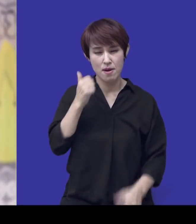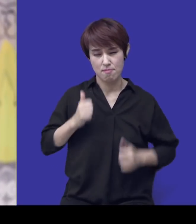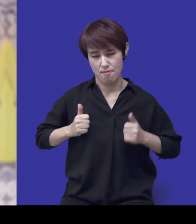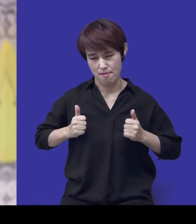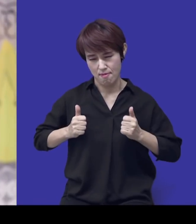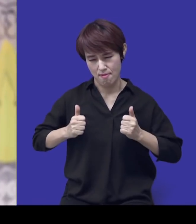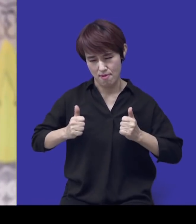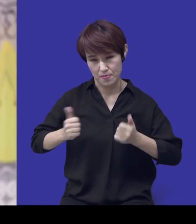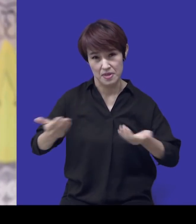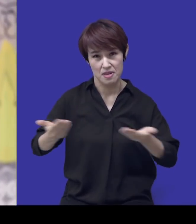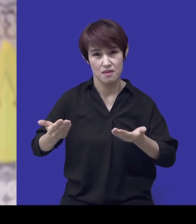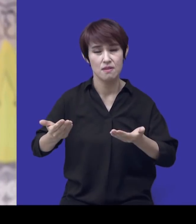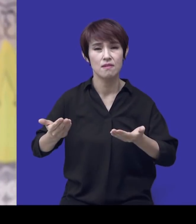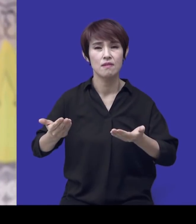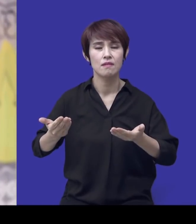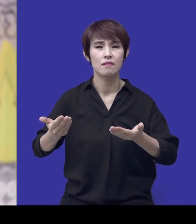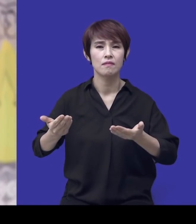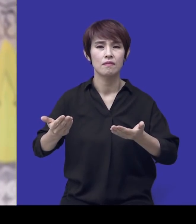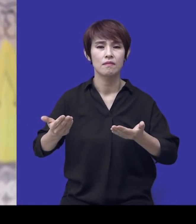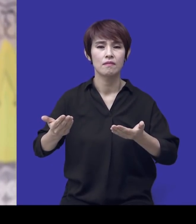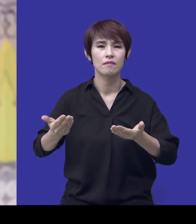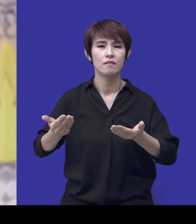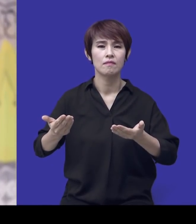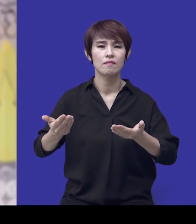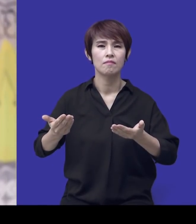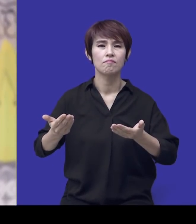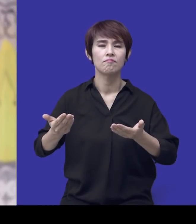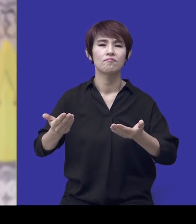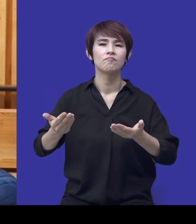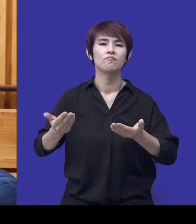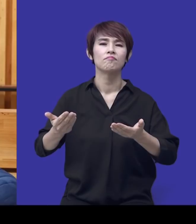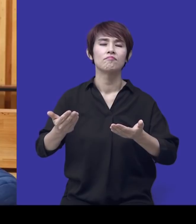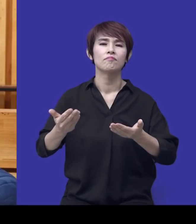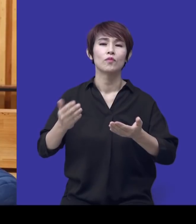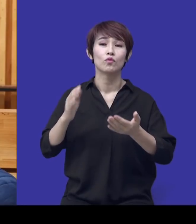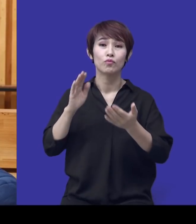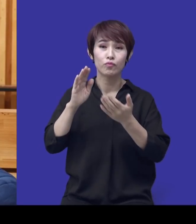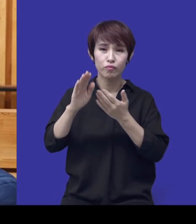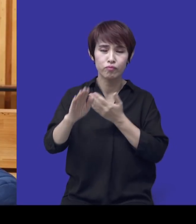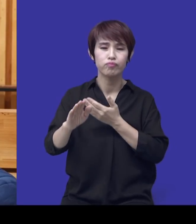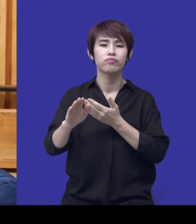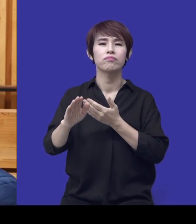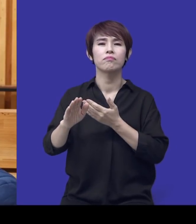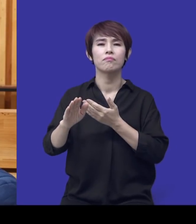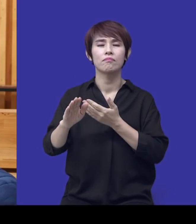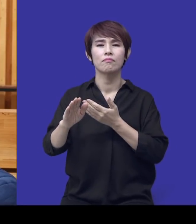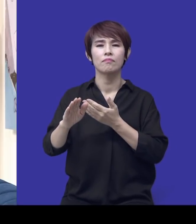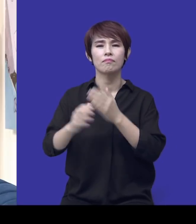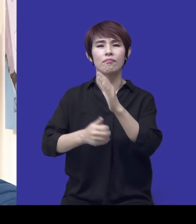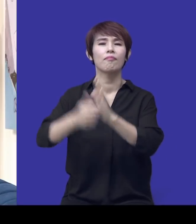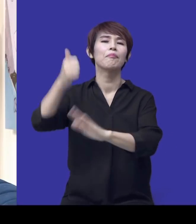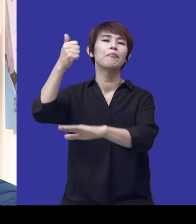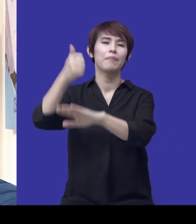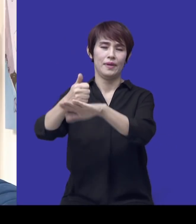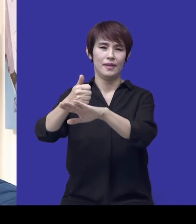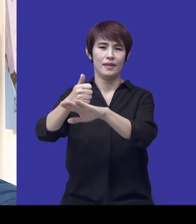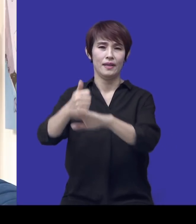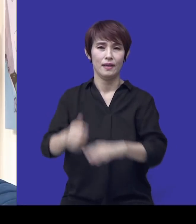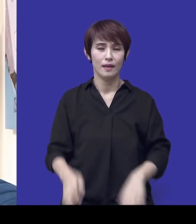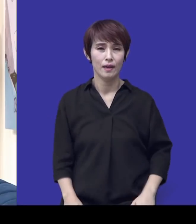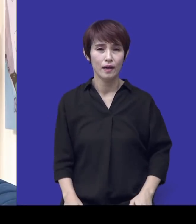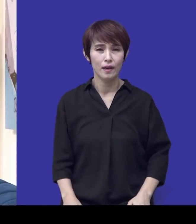아버지가 동네에서 유명하게 예. 좀 자수성가를 하셨어요. 예. 그러다 보니까 주위에 이제 동네에